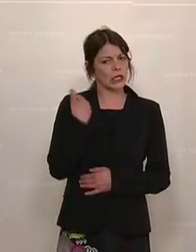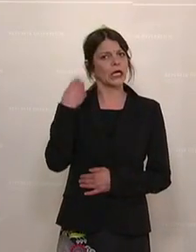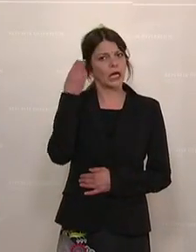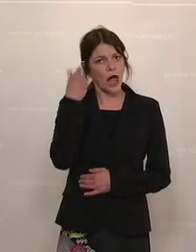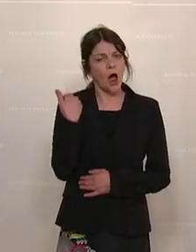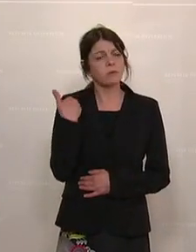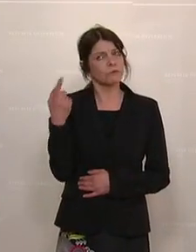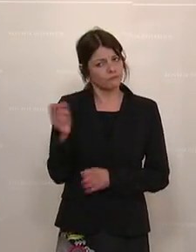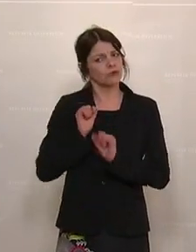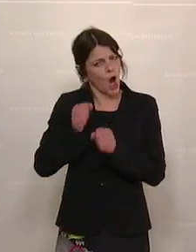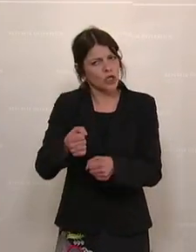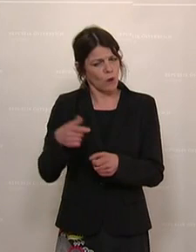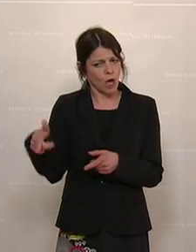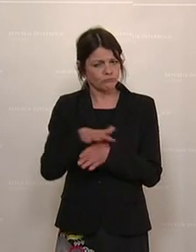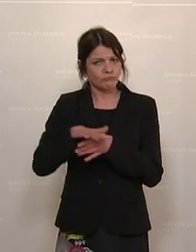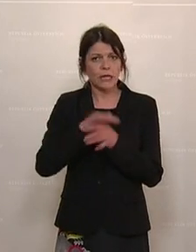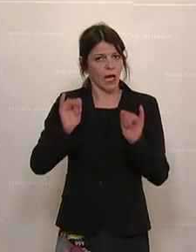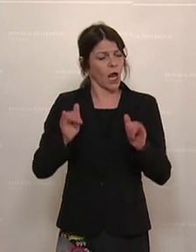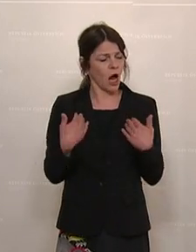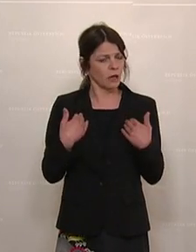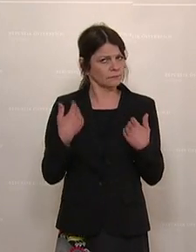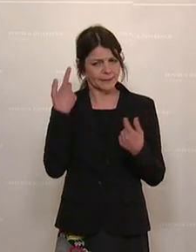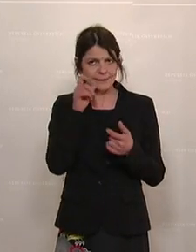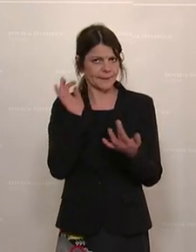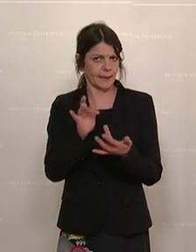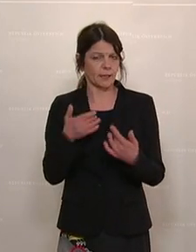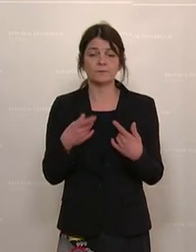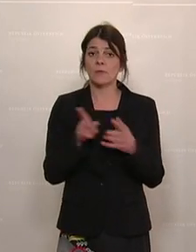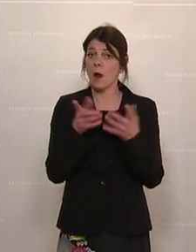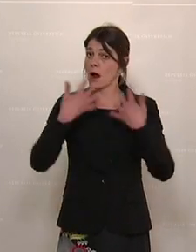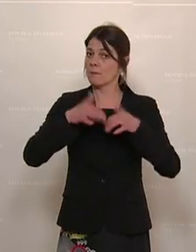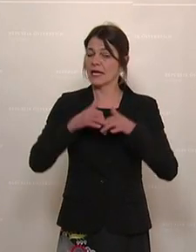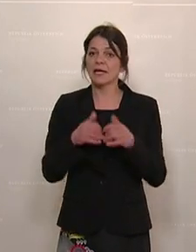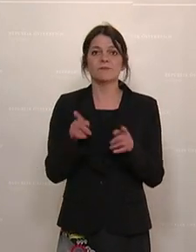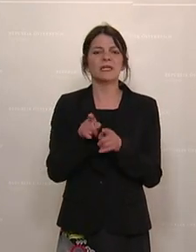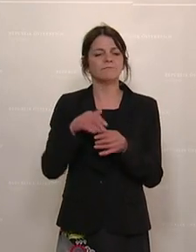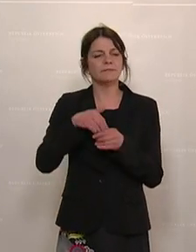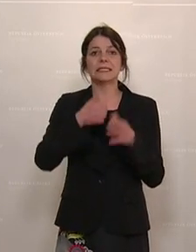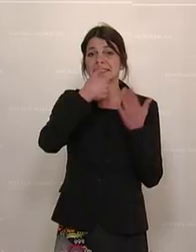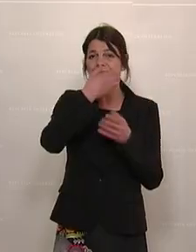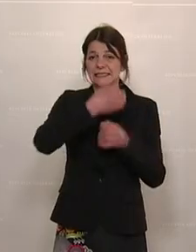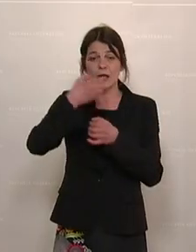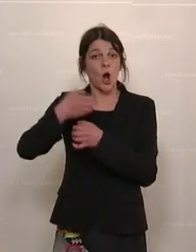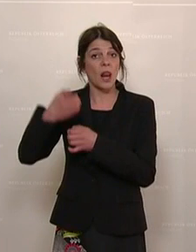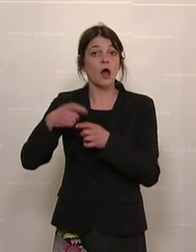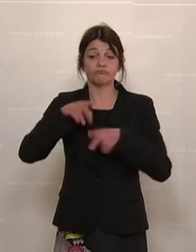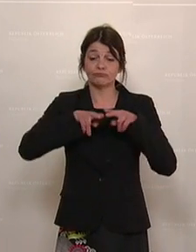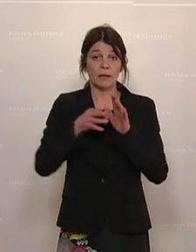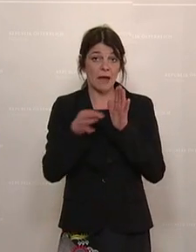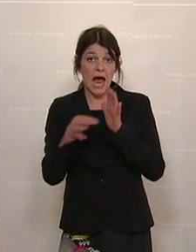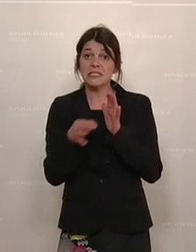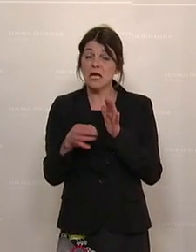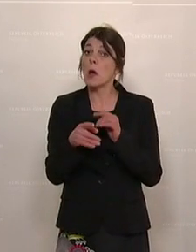dieser frage nicht absprechen möchte und auch der bericht sowohl aus diese sexuellen betrifft und die maßnahmen ist eine gute grundlage